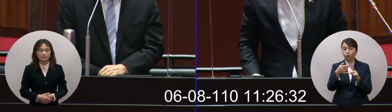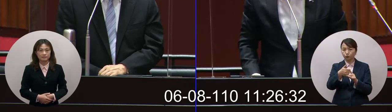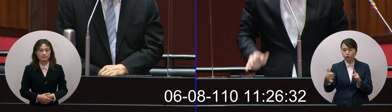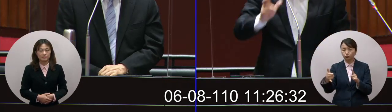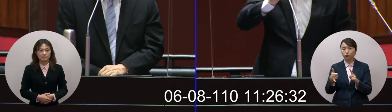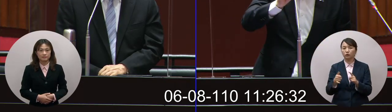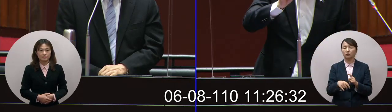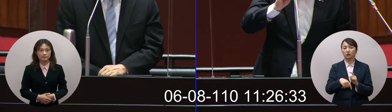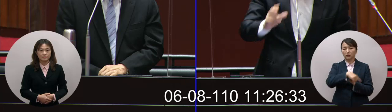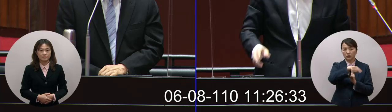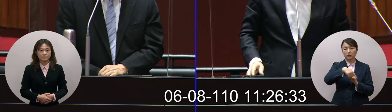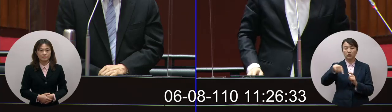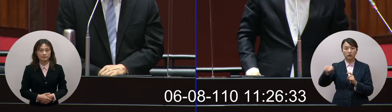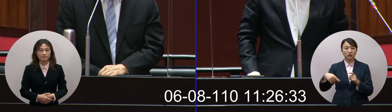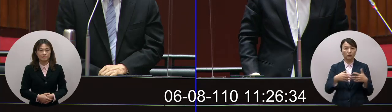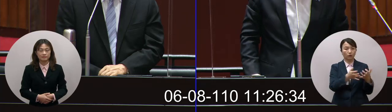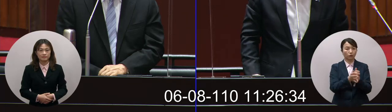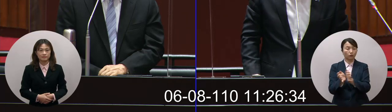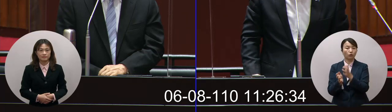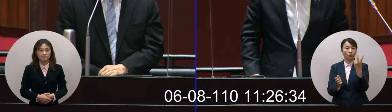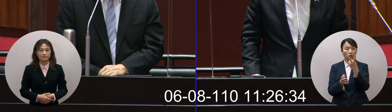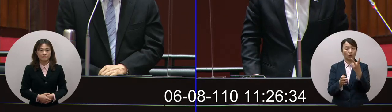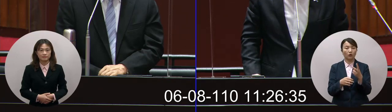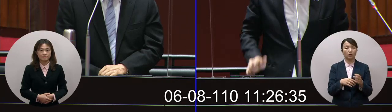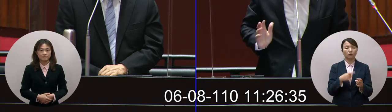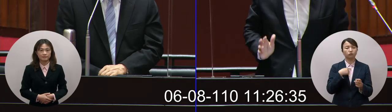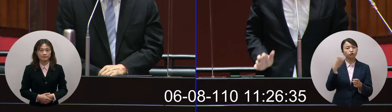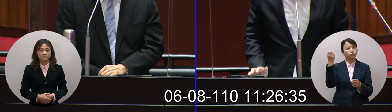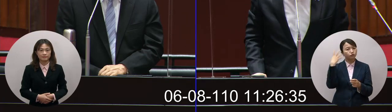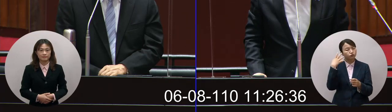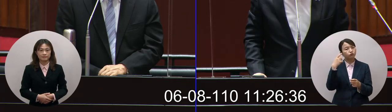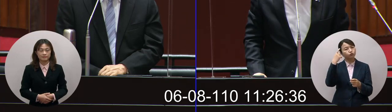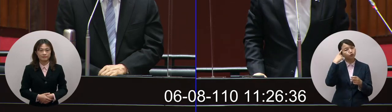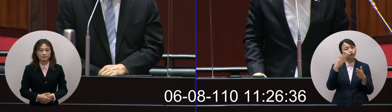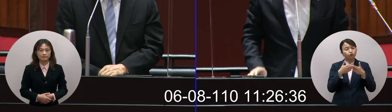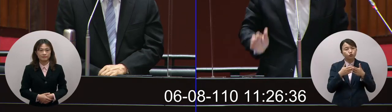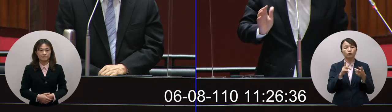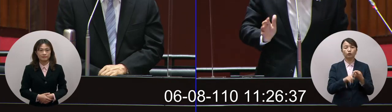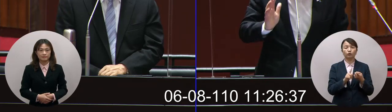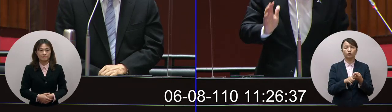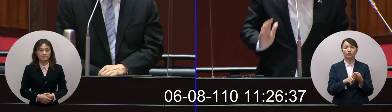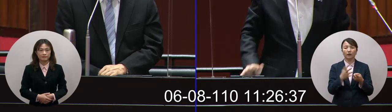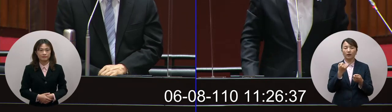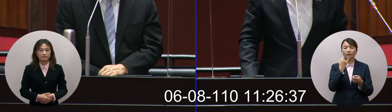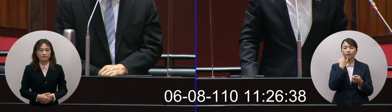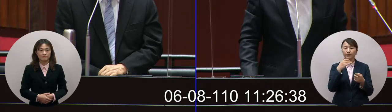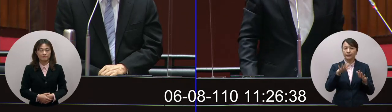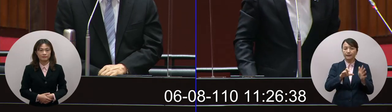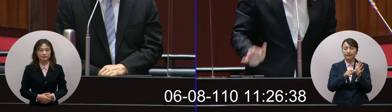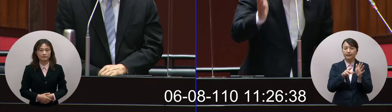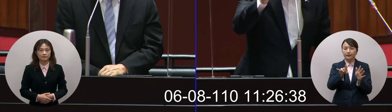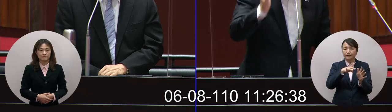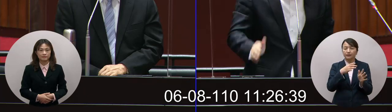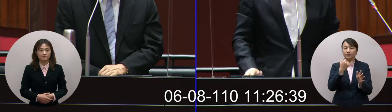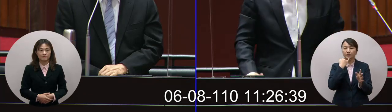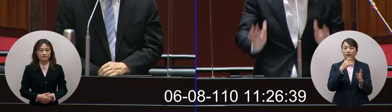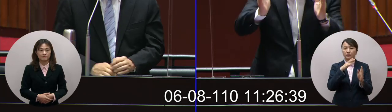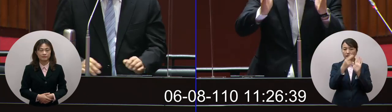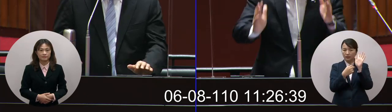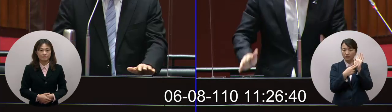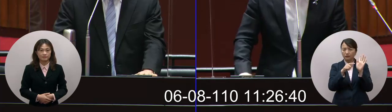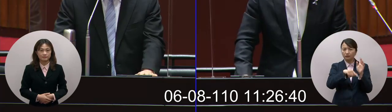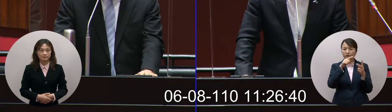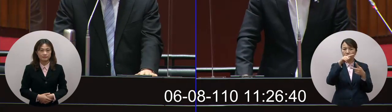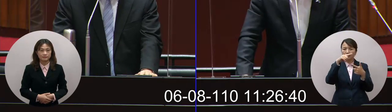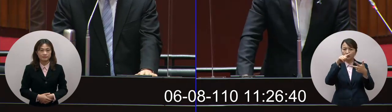对象。这两个对象，老实讲吼，我听起来感觉拢有需要，但是敢袂当趁这个机会，请院长说明一下，这